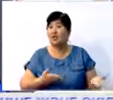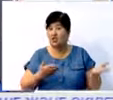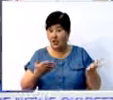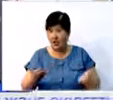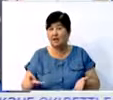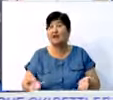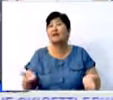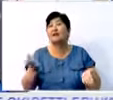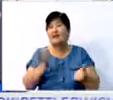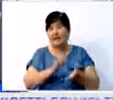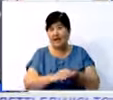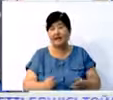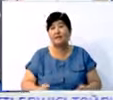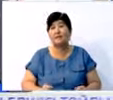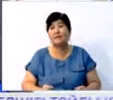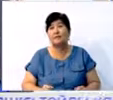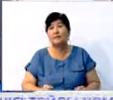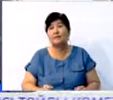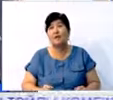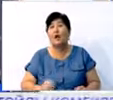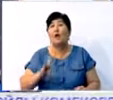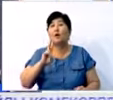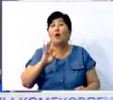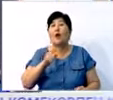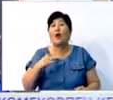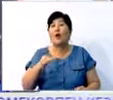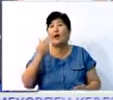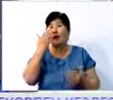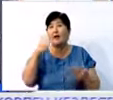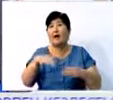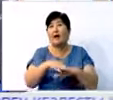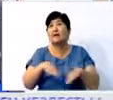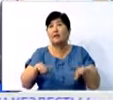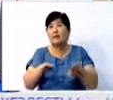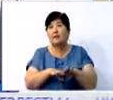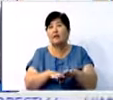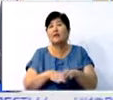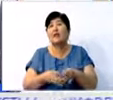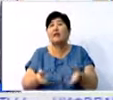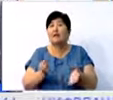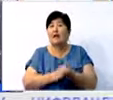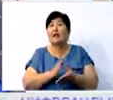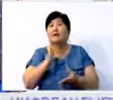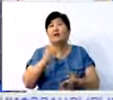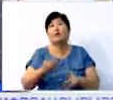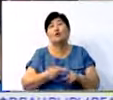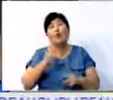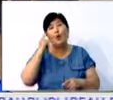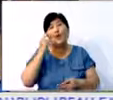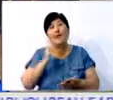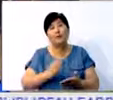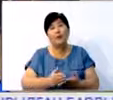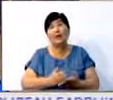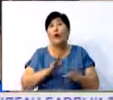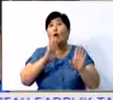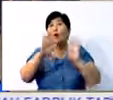шақырсынлар, танысайық, Ноғай халқымен қазақ бір-бірсін күшлі танысын деп сондай ойларым бар. Көрмеде